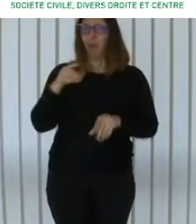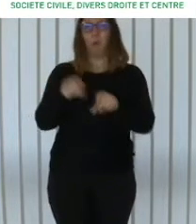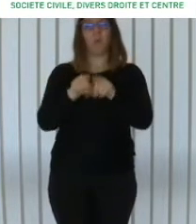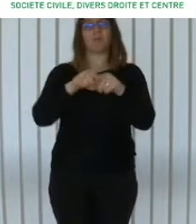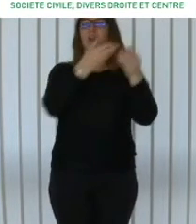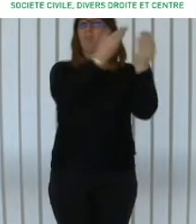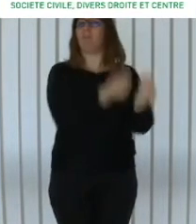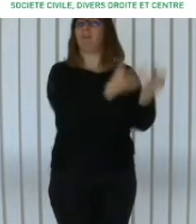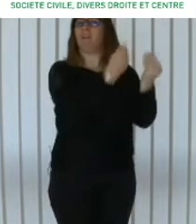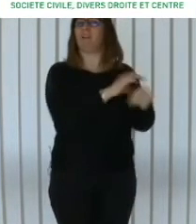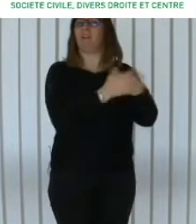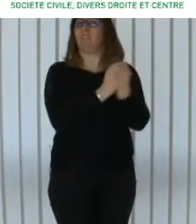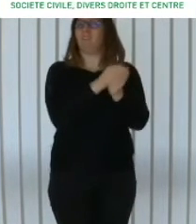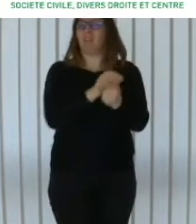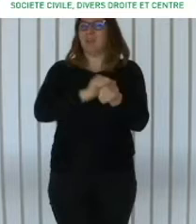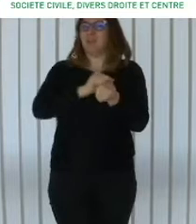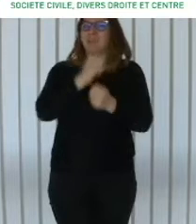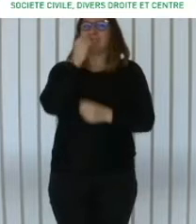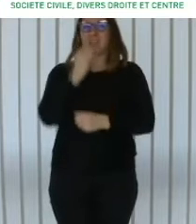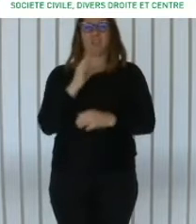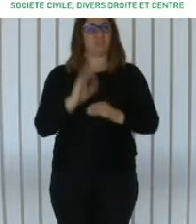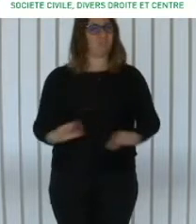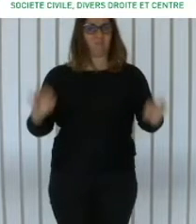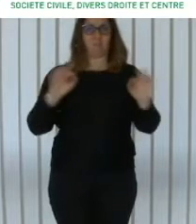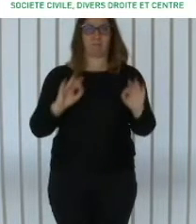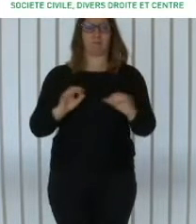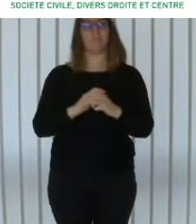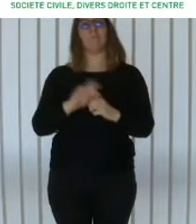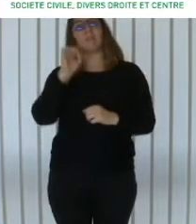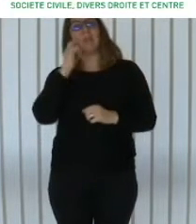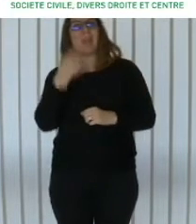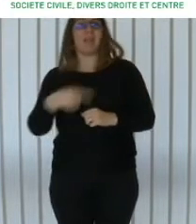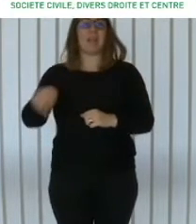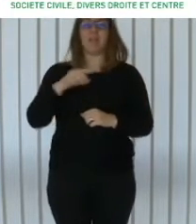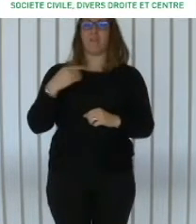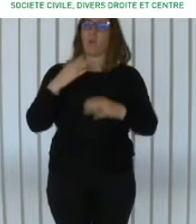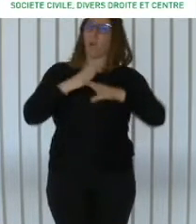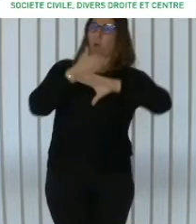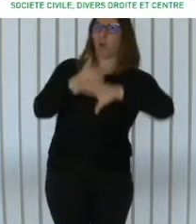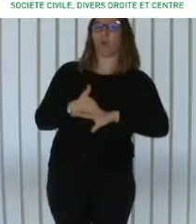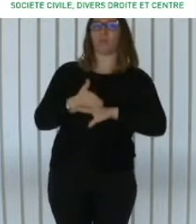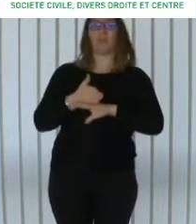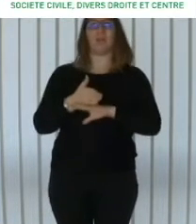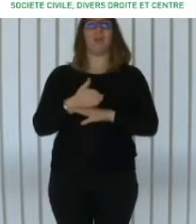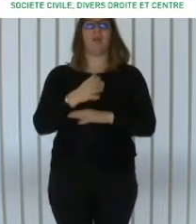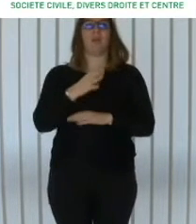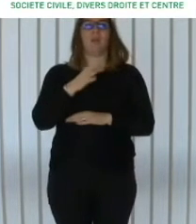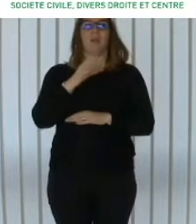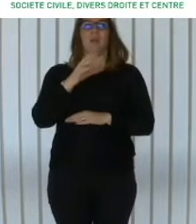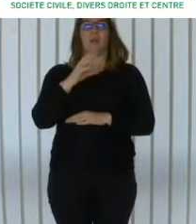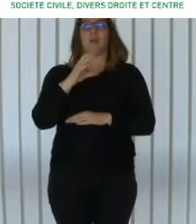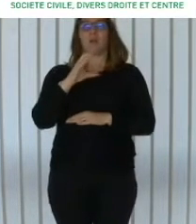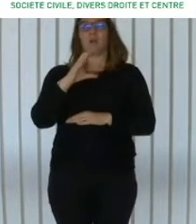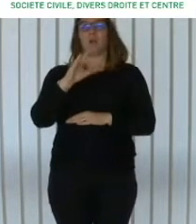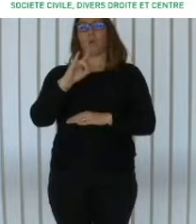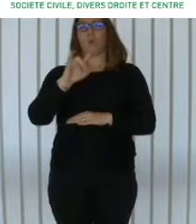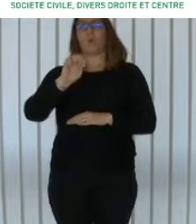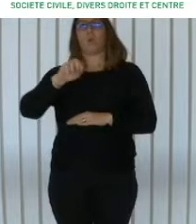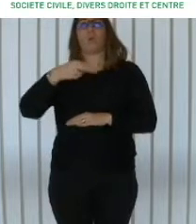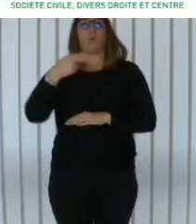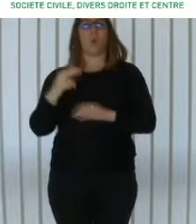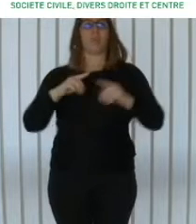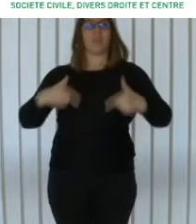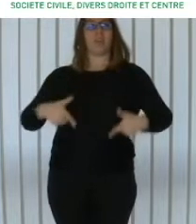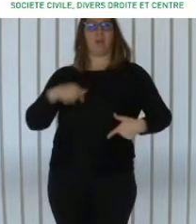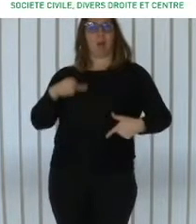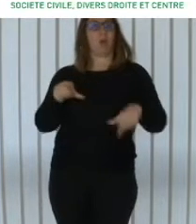s'essuyer les mains. Du fait que les élèves n'ont pas pu faire leur rentrée scolaire à l'école Marguerite Cohn, comme promis,